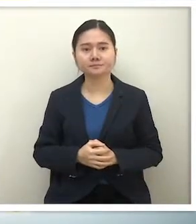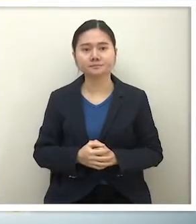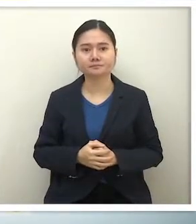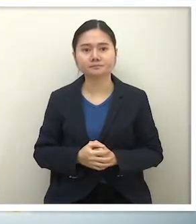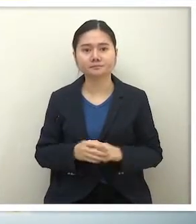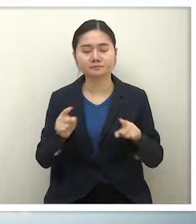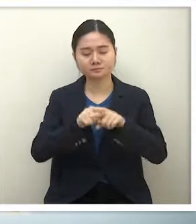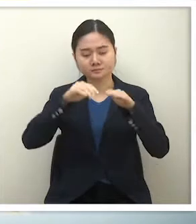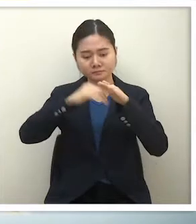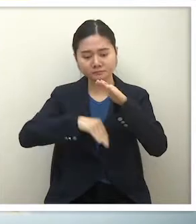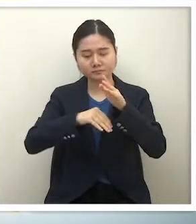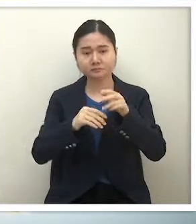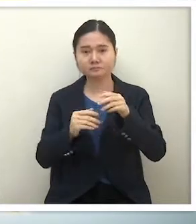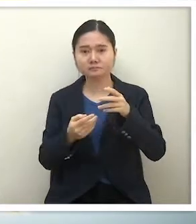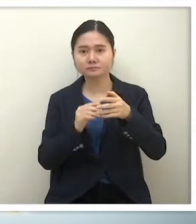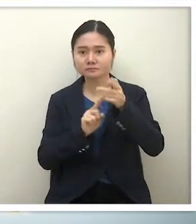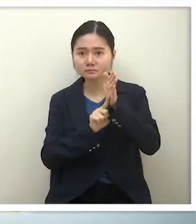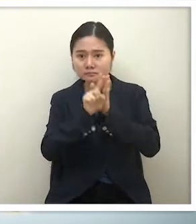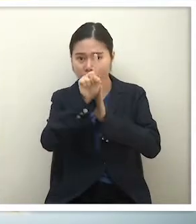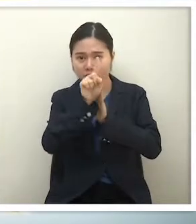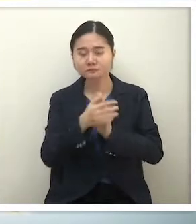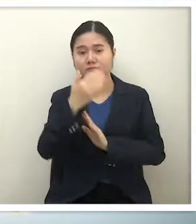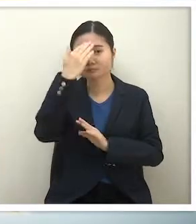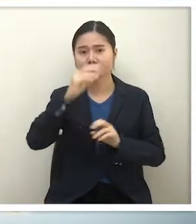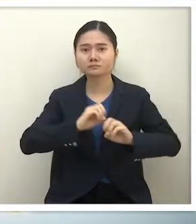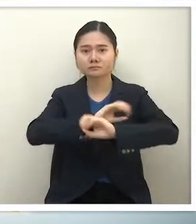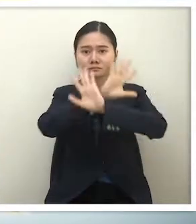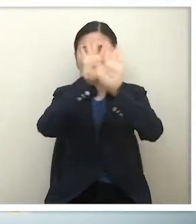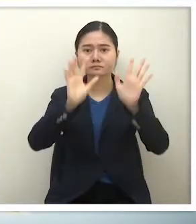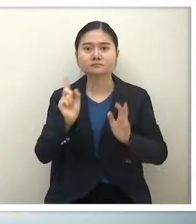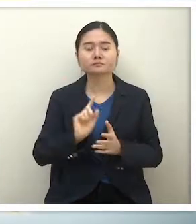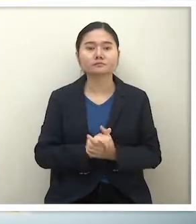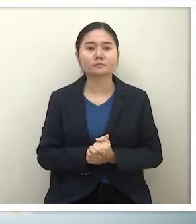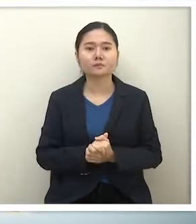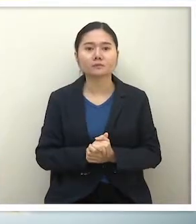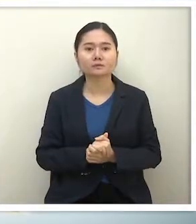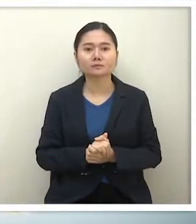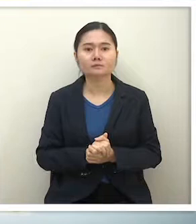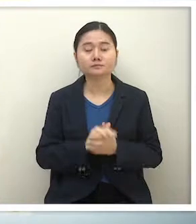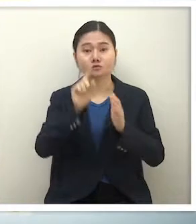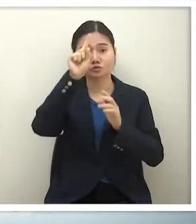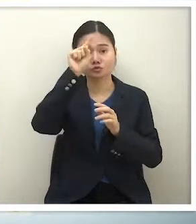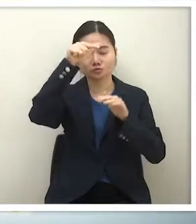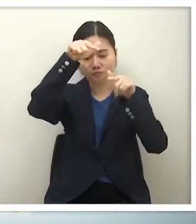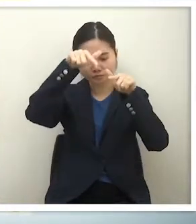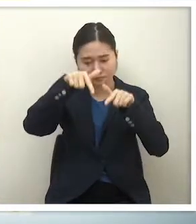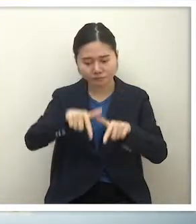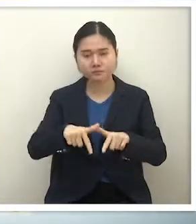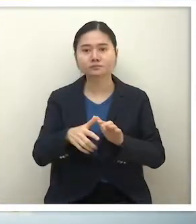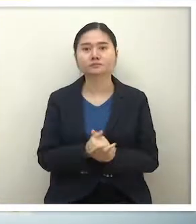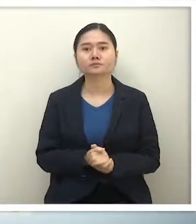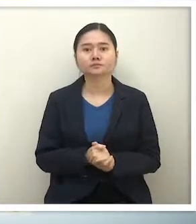ต่ำขึ้นไปสูงใช่ไหมครับท้องฟ้าเนี่ยจะเป็นไงครับสูงลงมาต่ำ